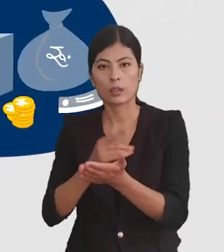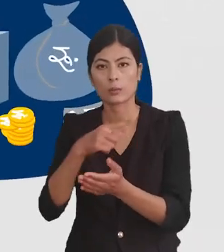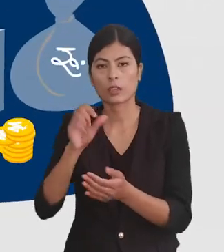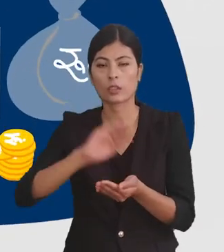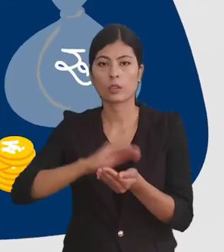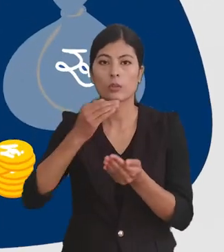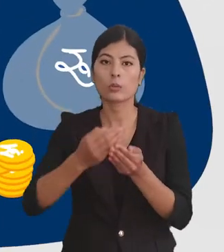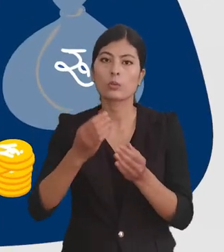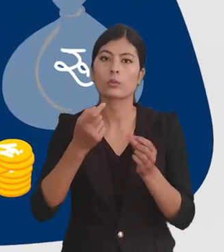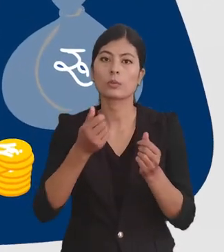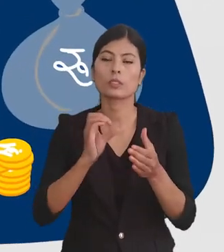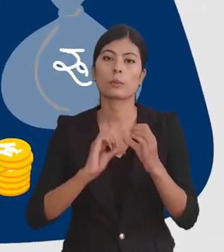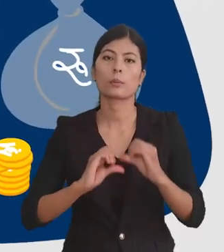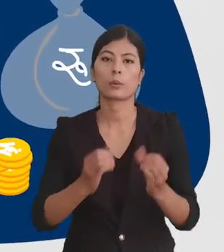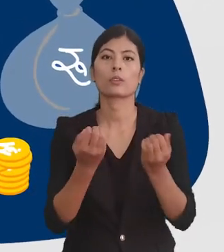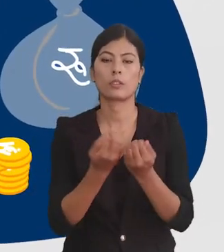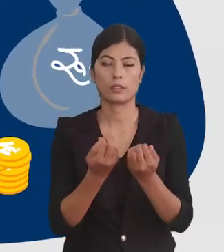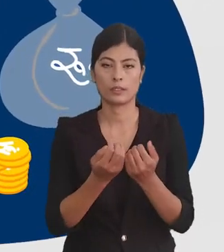रकम प्रयोग गर्ने,